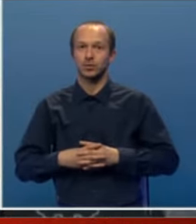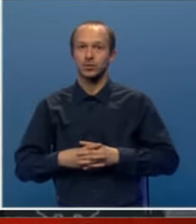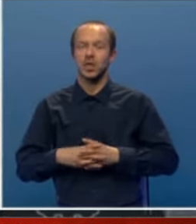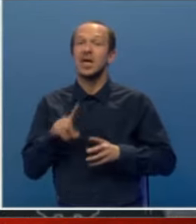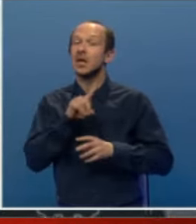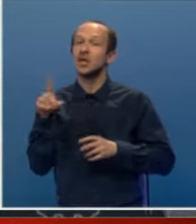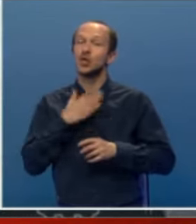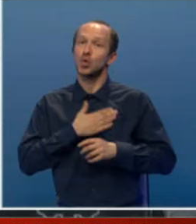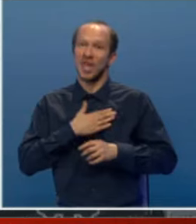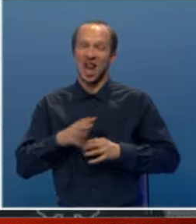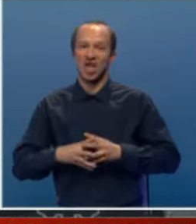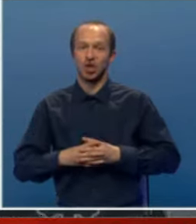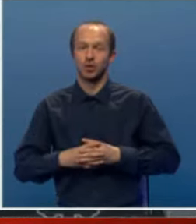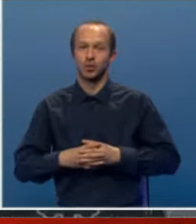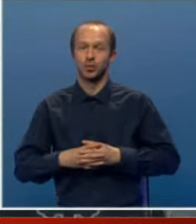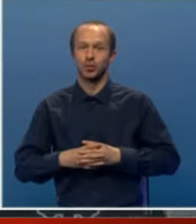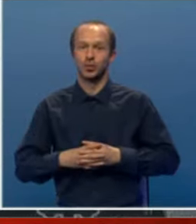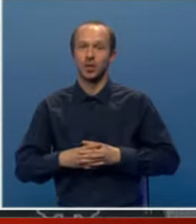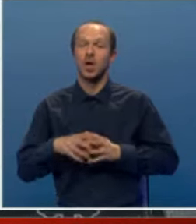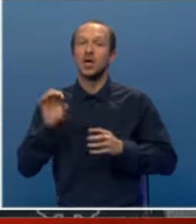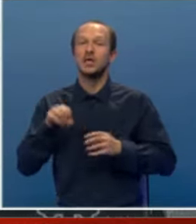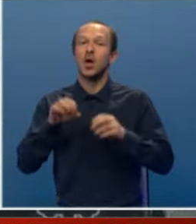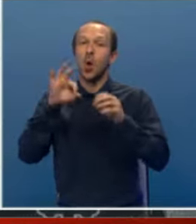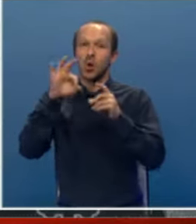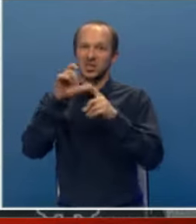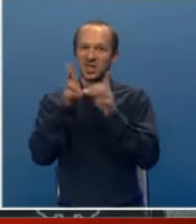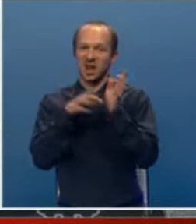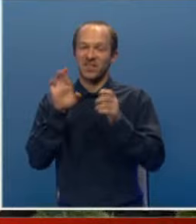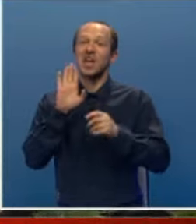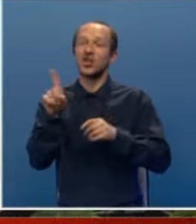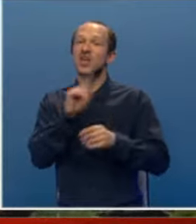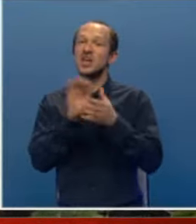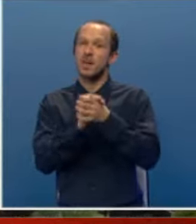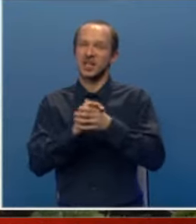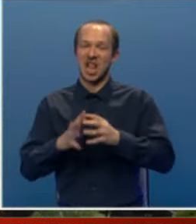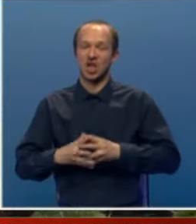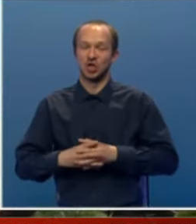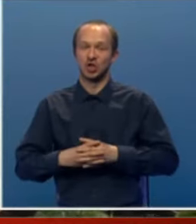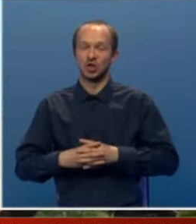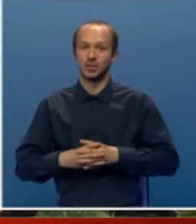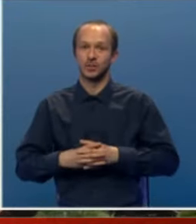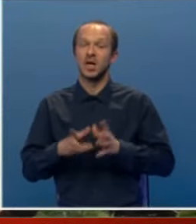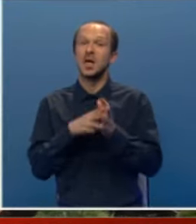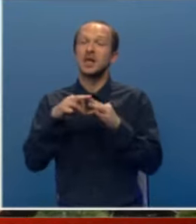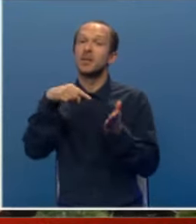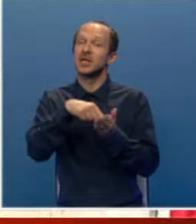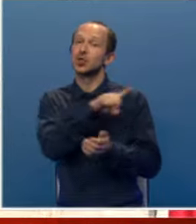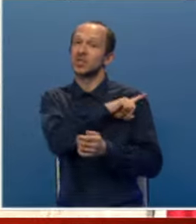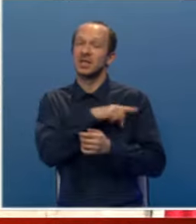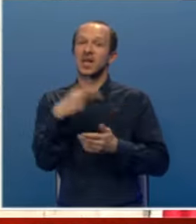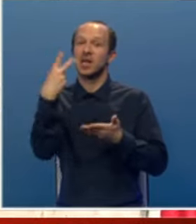Nisu htjeli da ih oskrnave njihovi neprijatelji. Na mjestu